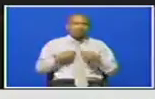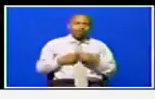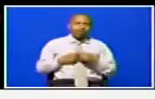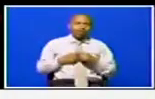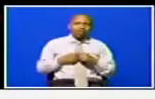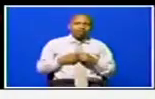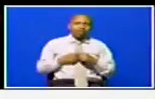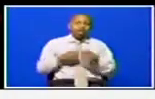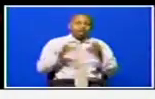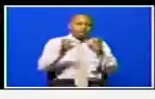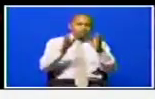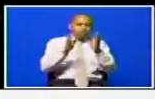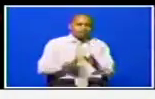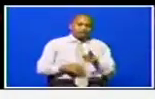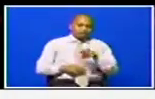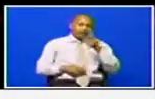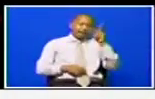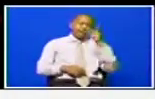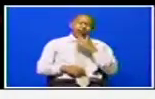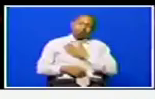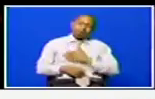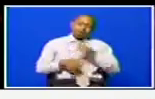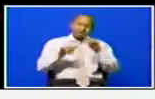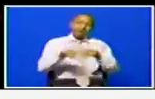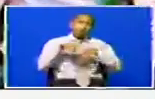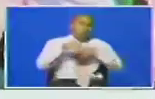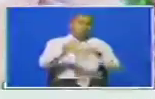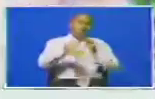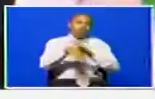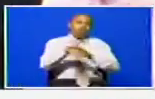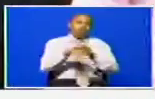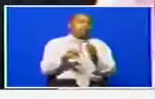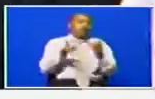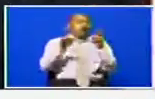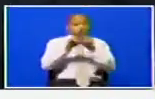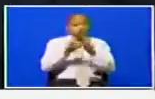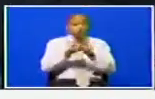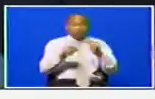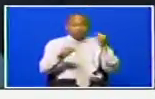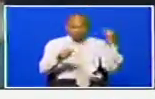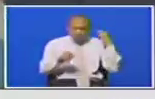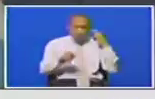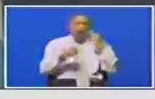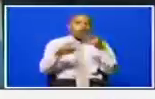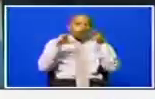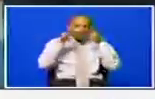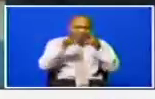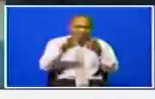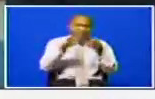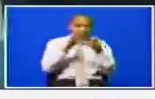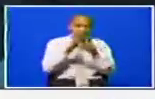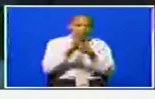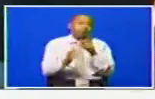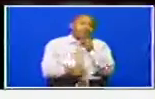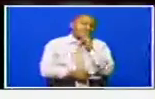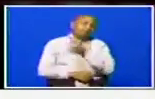hapo. Pale pale na Wakenya walio mtandaoni mkiona habari kama hizo mnaambia achaneni na sisi ndio wenyeji tunajua na tuko sawa.